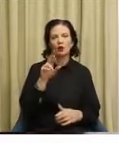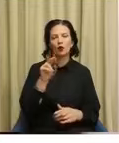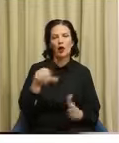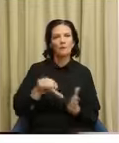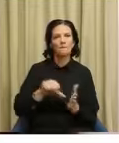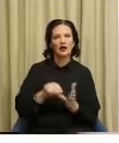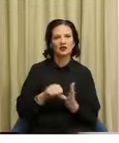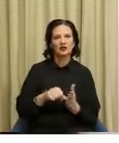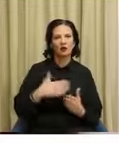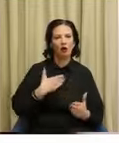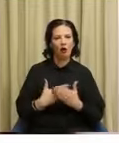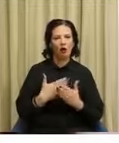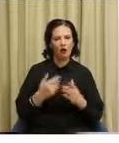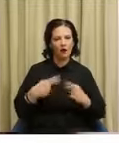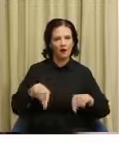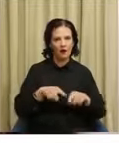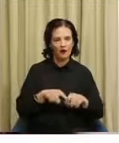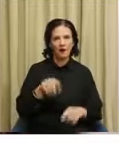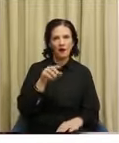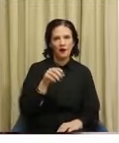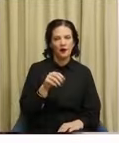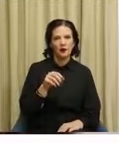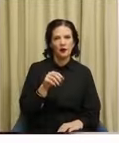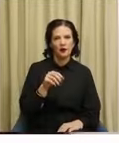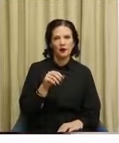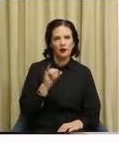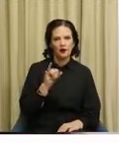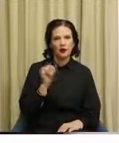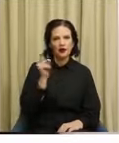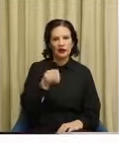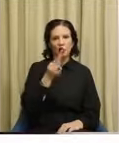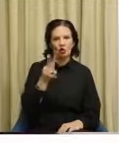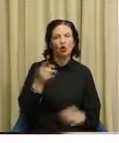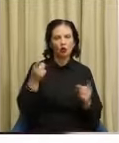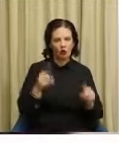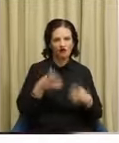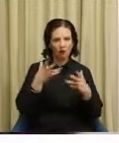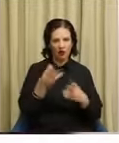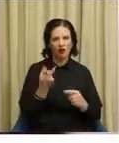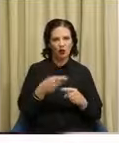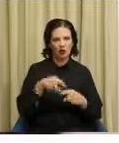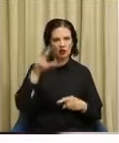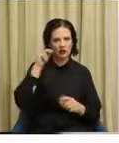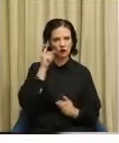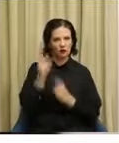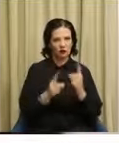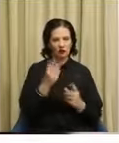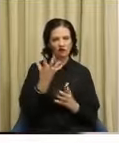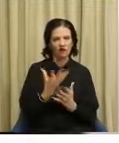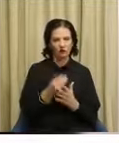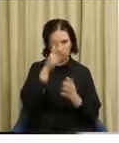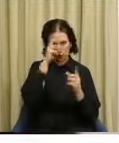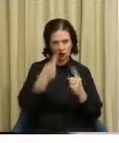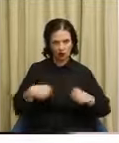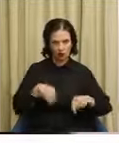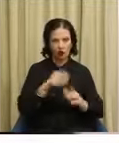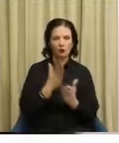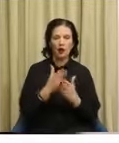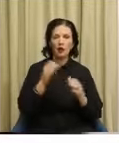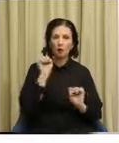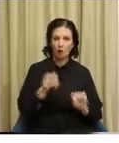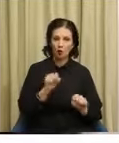представники активних громадських організацій, і ті, хто реально впливає на цифрові трансформації в своїх країнах, ми маємо